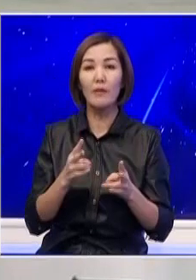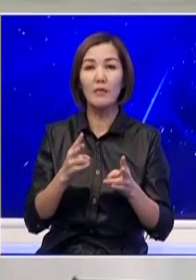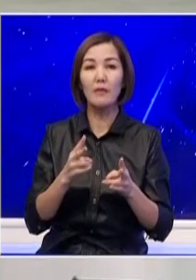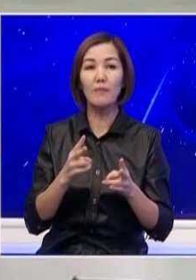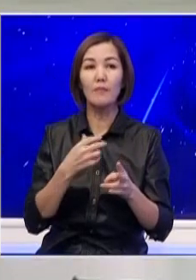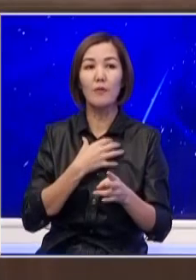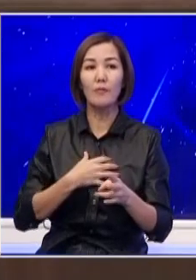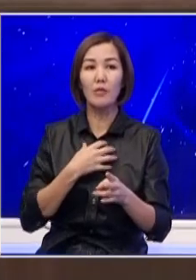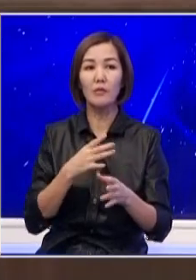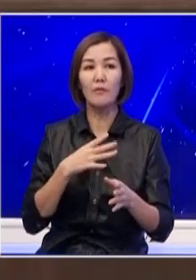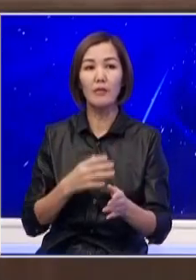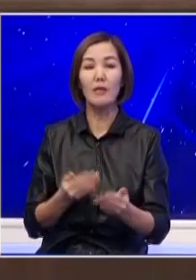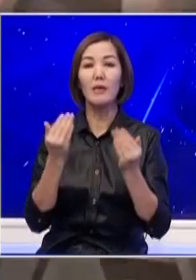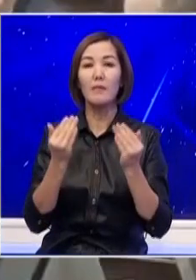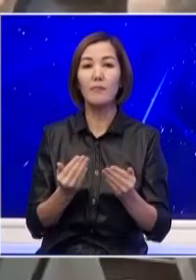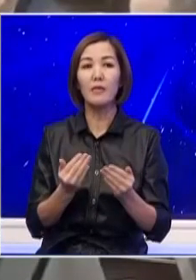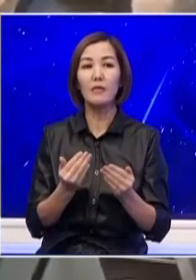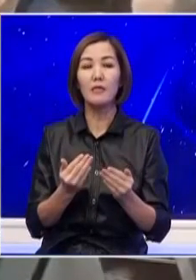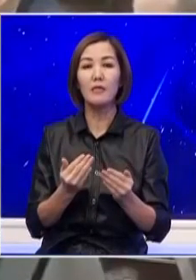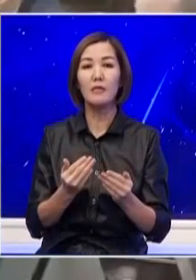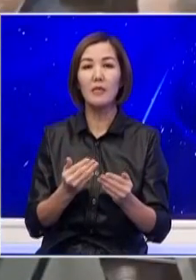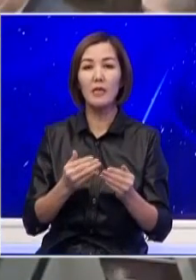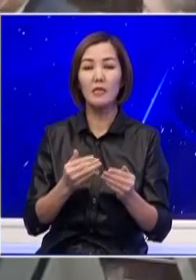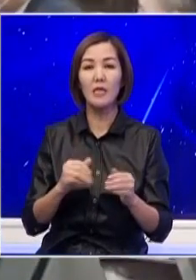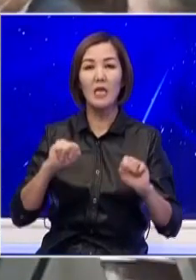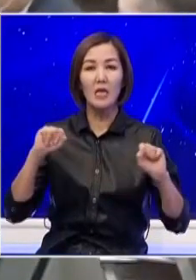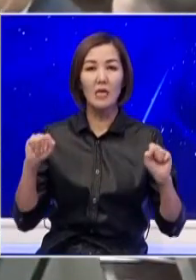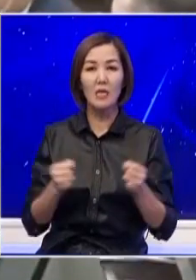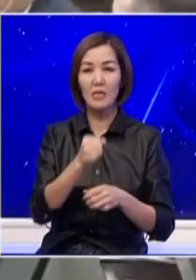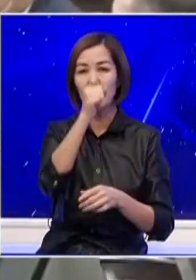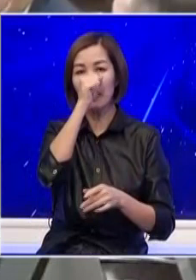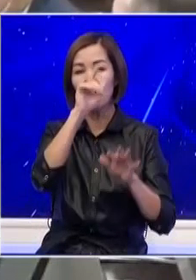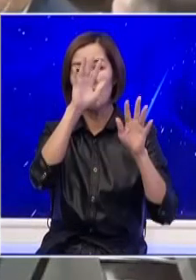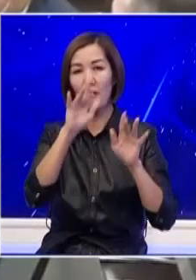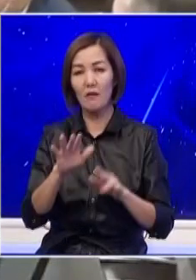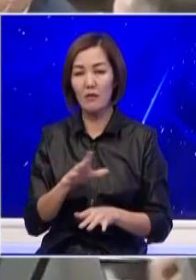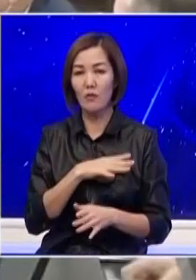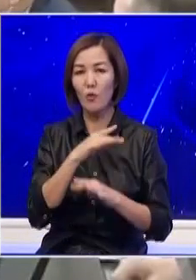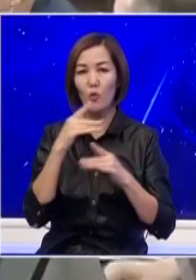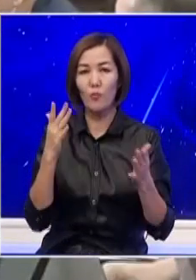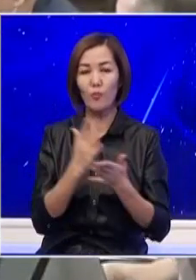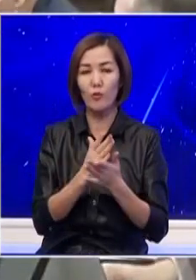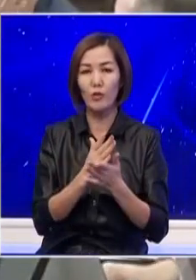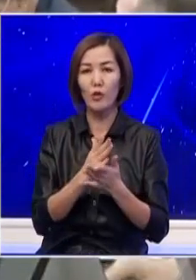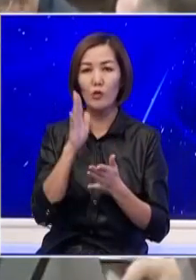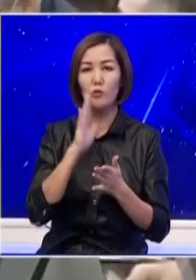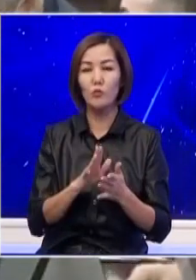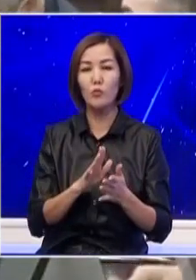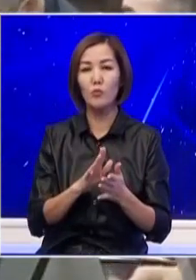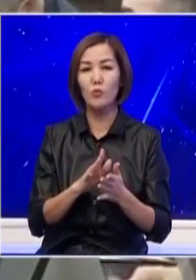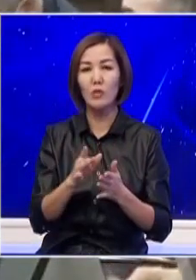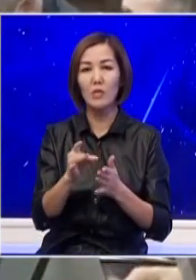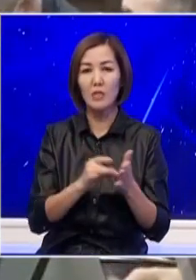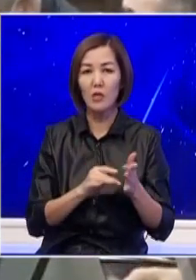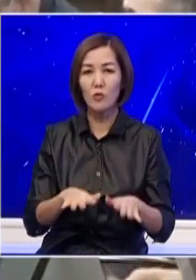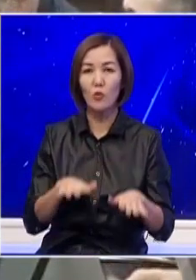қақты. Биыл қыс қарлы болды. Ауа райы күрт жылынып кетсе, су басу қаупы күшейеді.